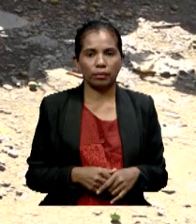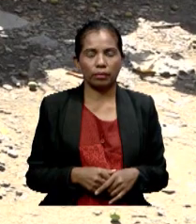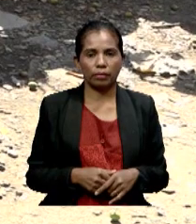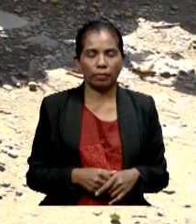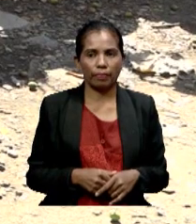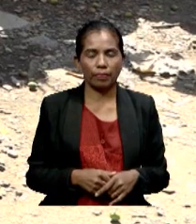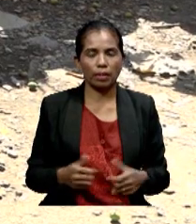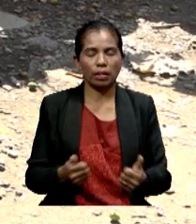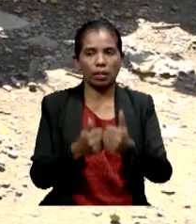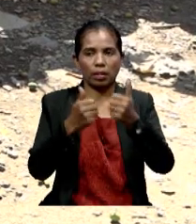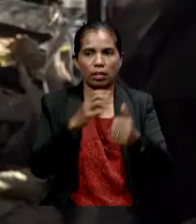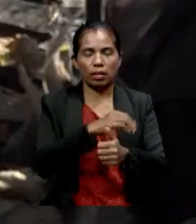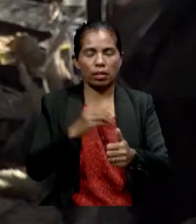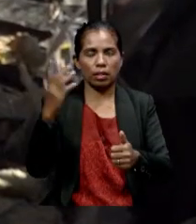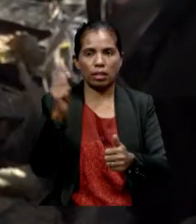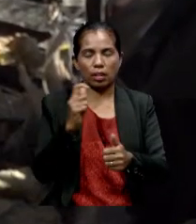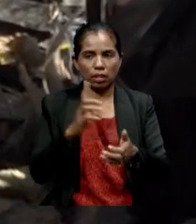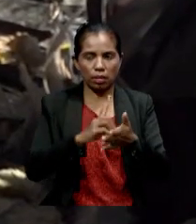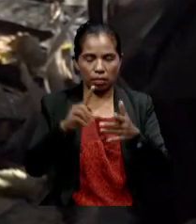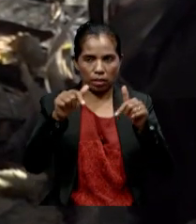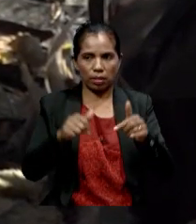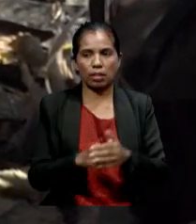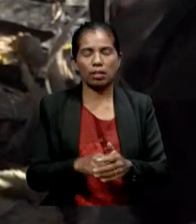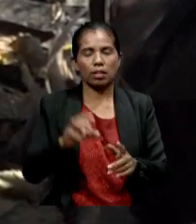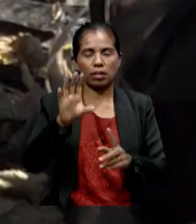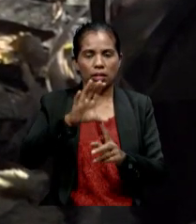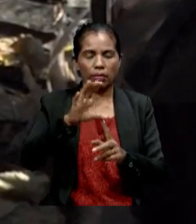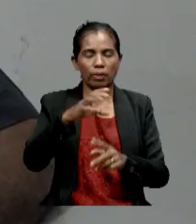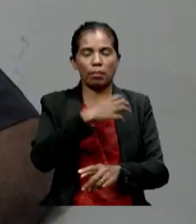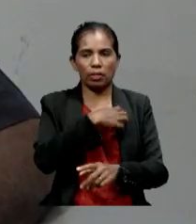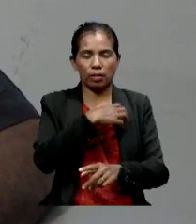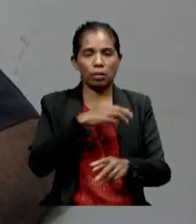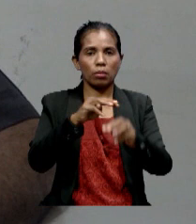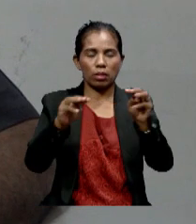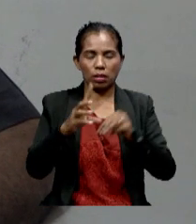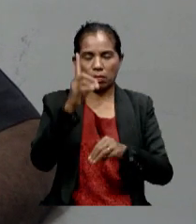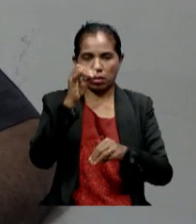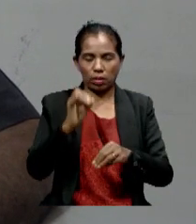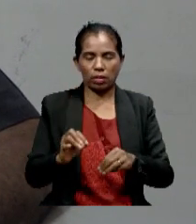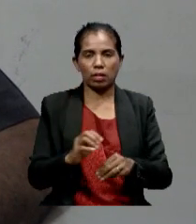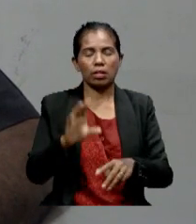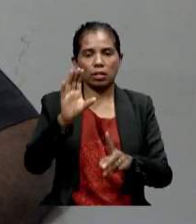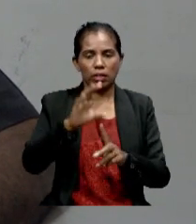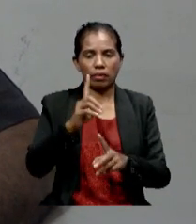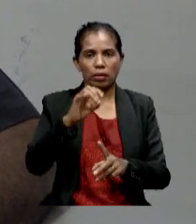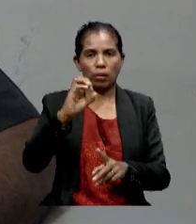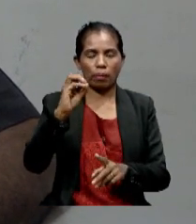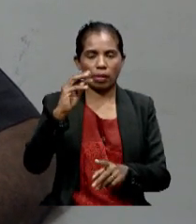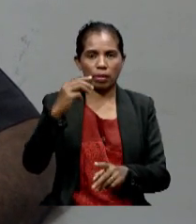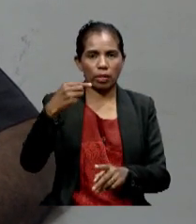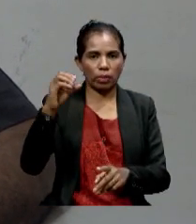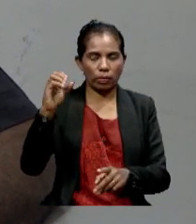Accidente trafego ne acontece ia terça semana ne. Comandante Seksaun Polisi Transitu Munisipi Dili, Inspetur Chefi Domingo Sarmento Gama